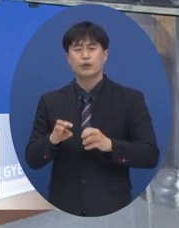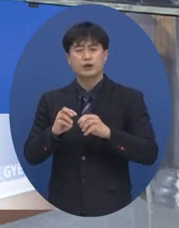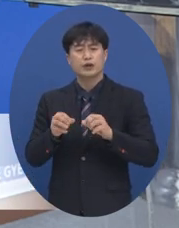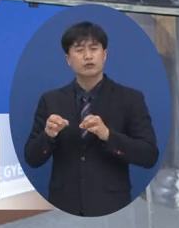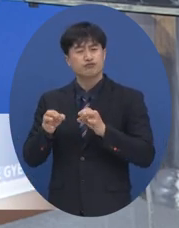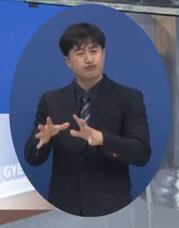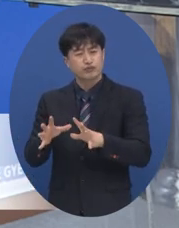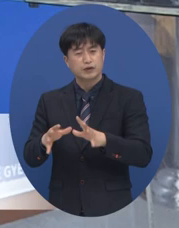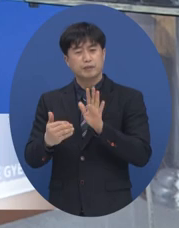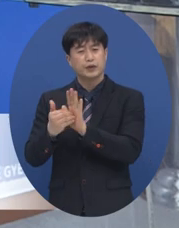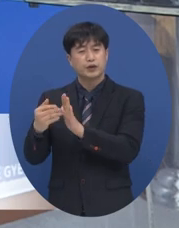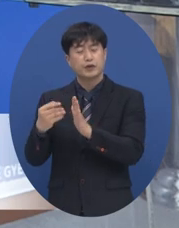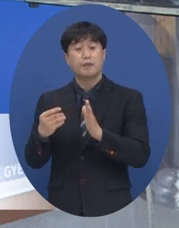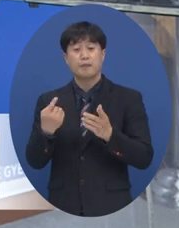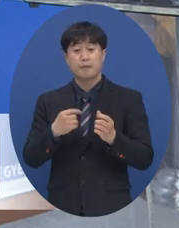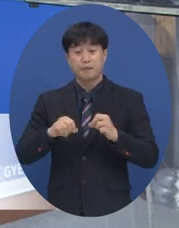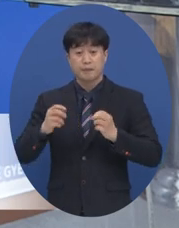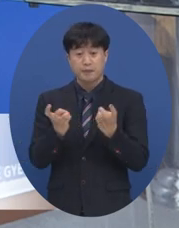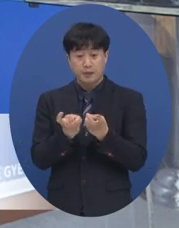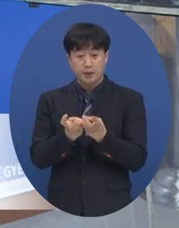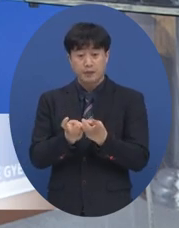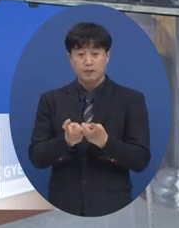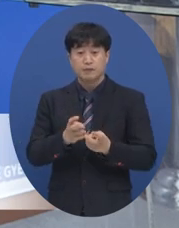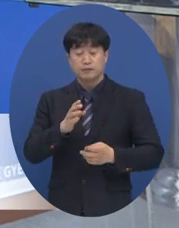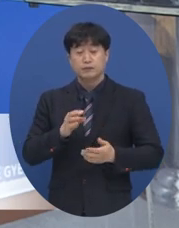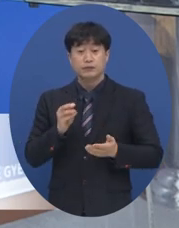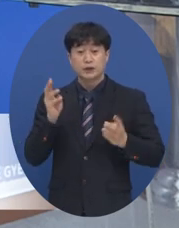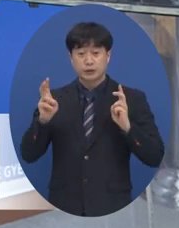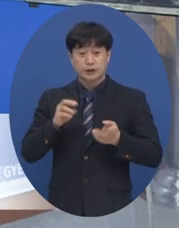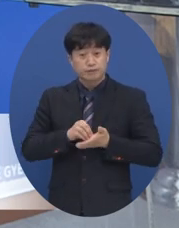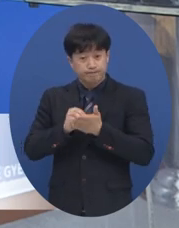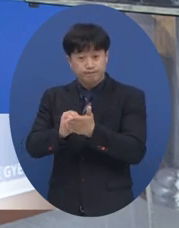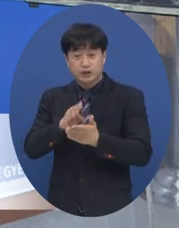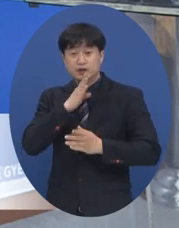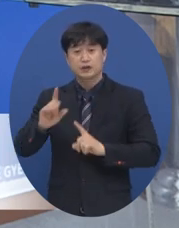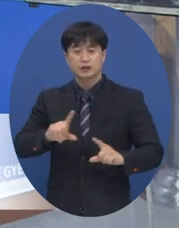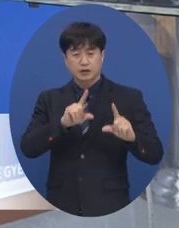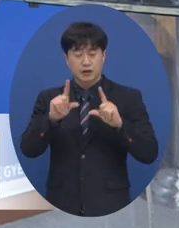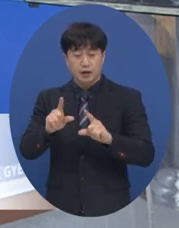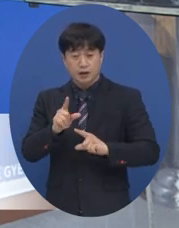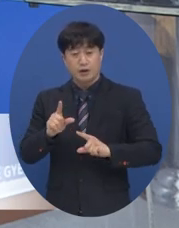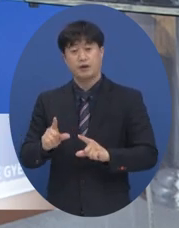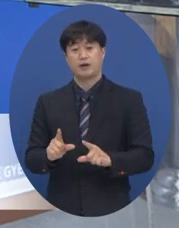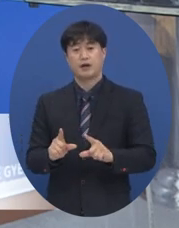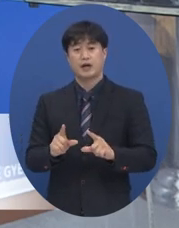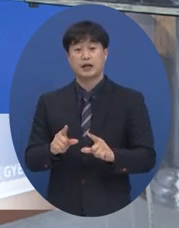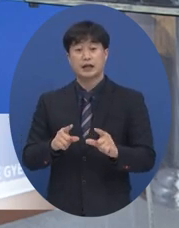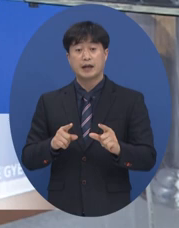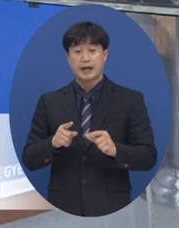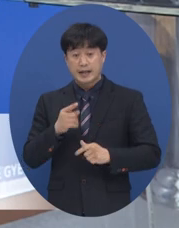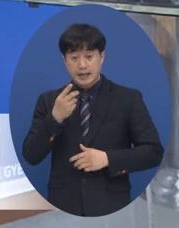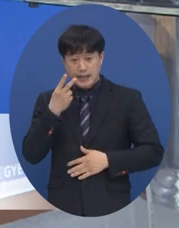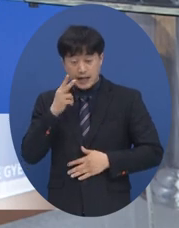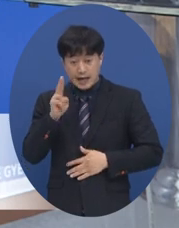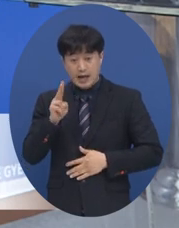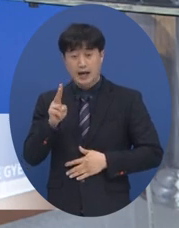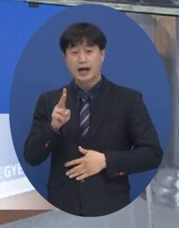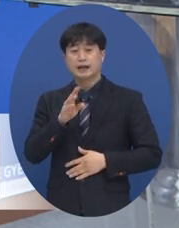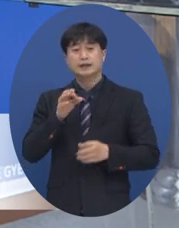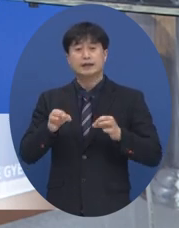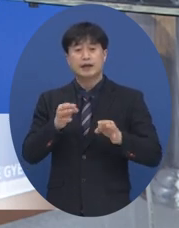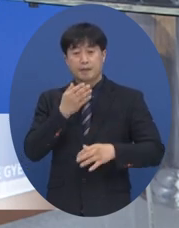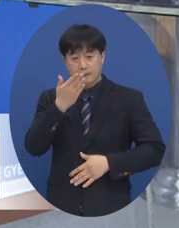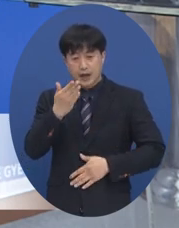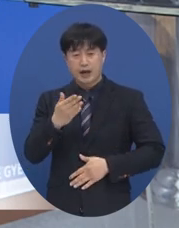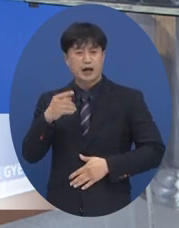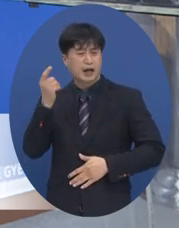위한 조치였는데요. 취업이나 실거주 등 허가를 받아야 토지거래가 가능한데 위장전입이나 명의신탁, 가짜